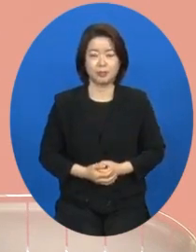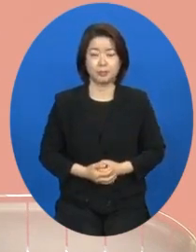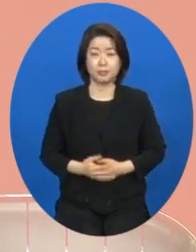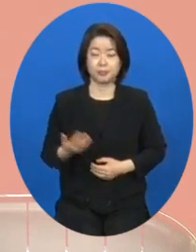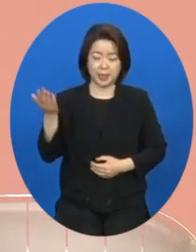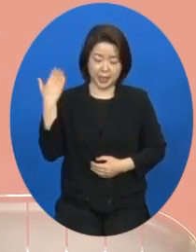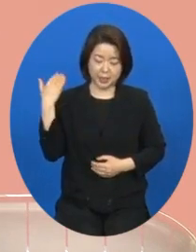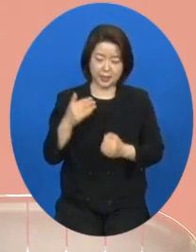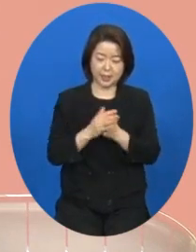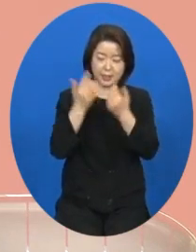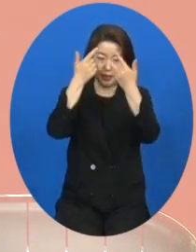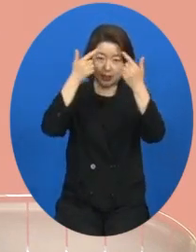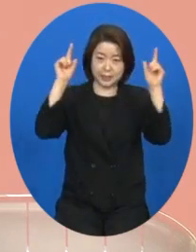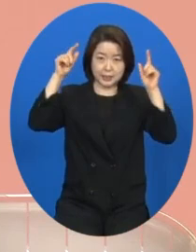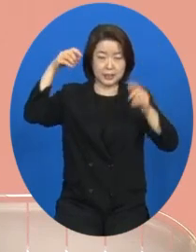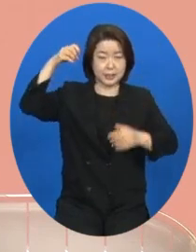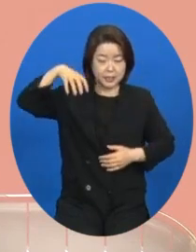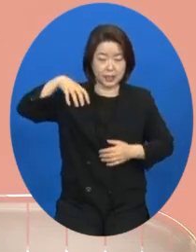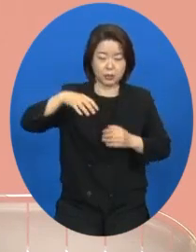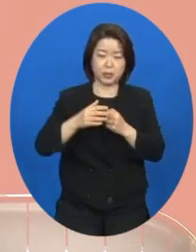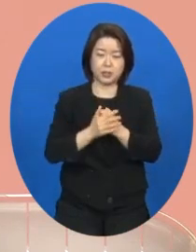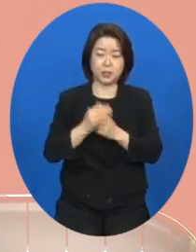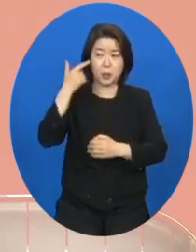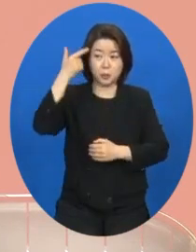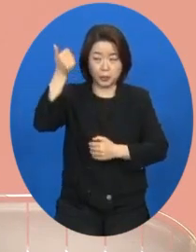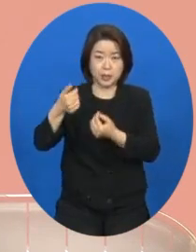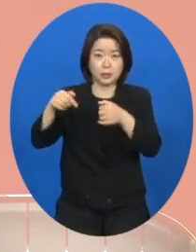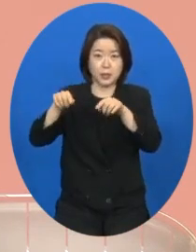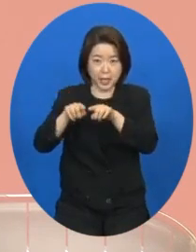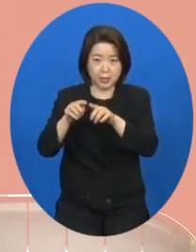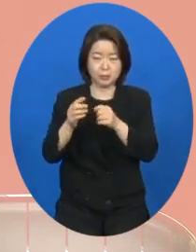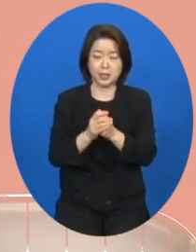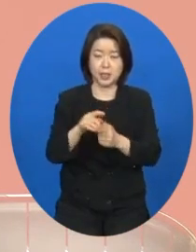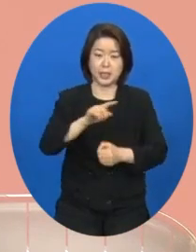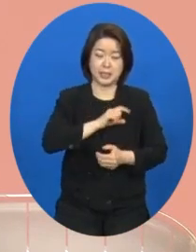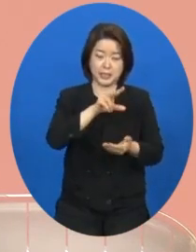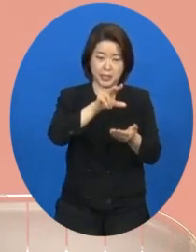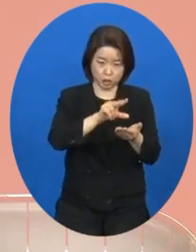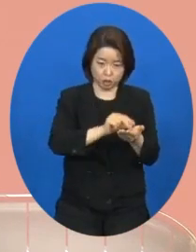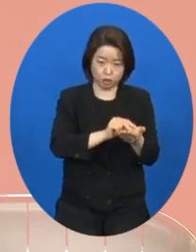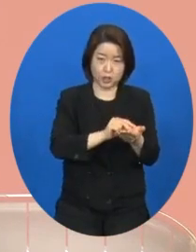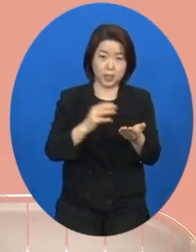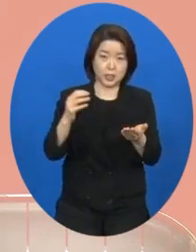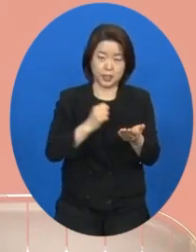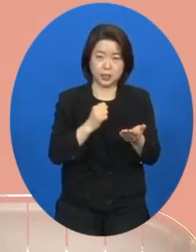대학원에서 목사님들과 함께 이 주제로 한 학기 공부를 했습니다.